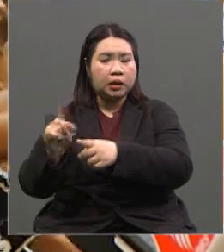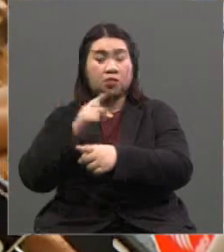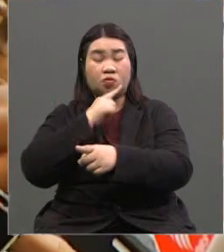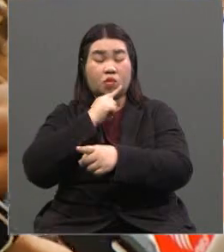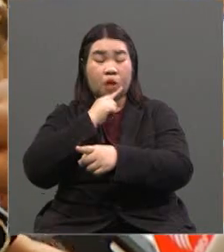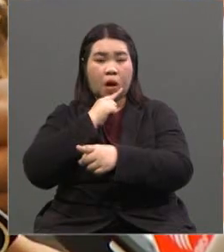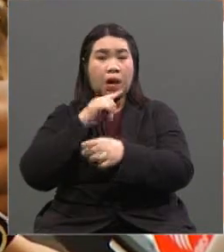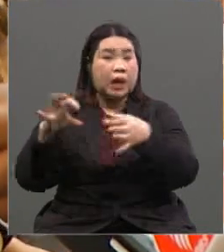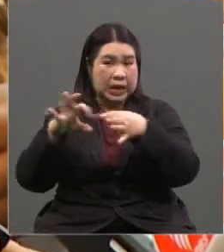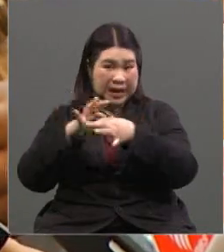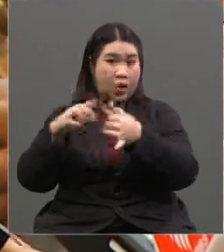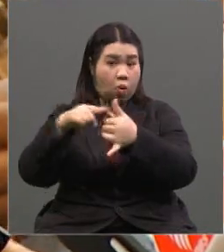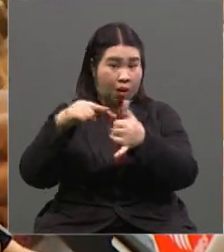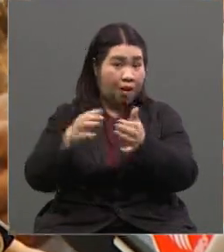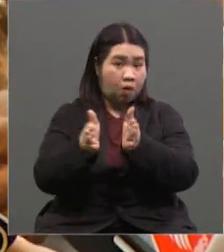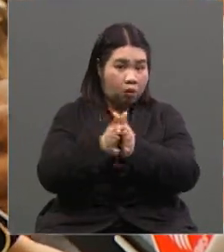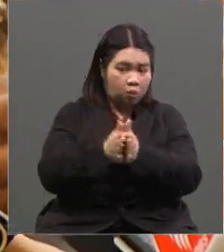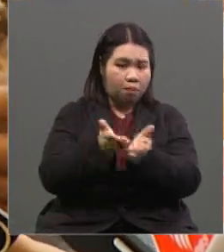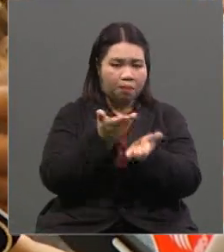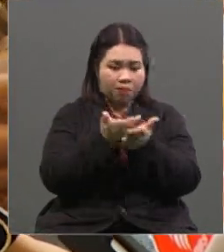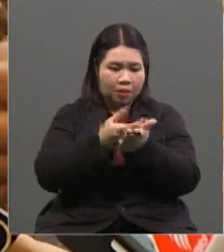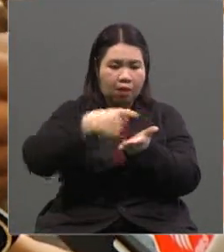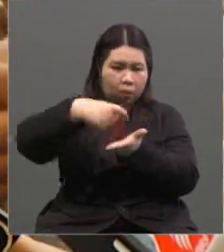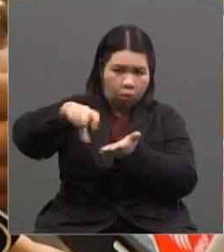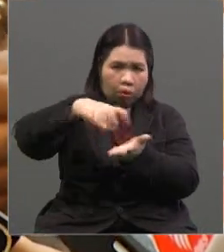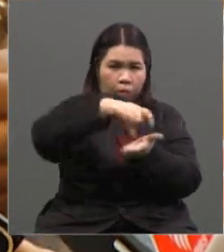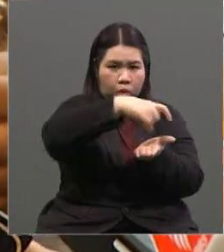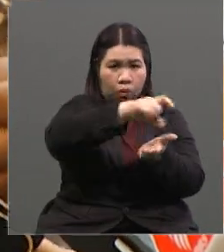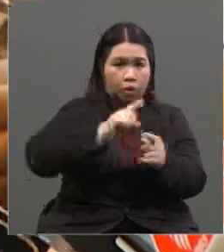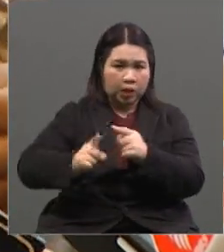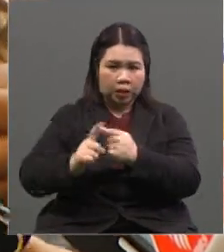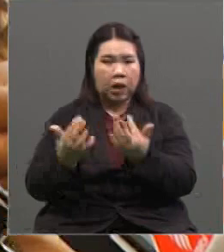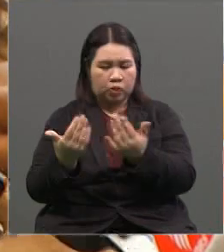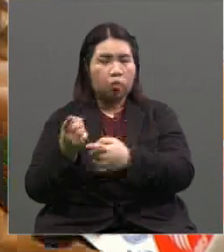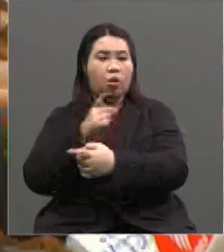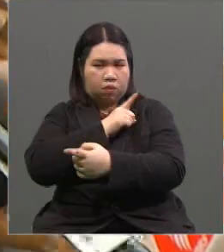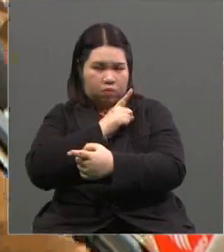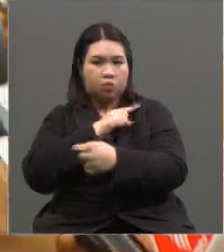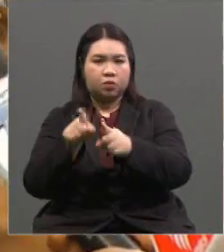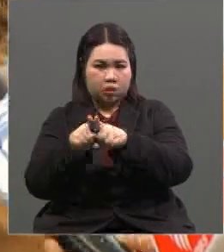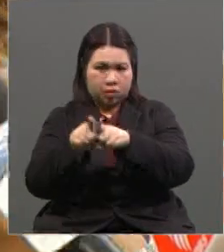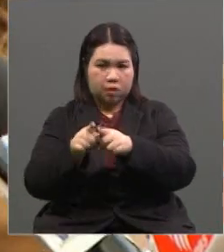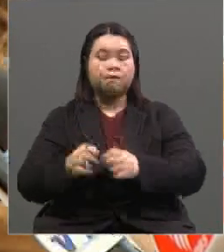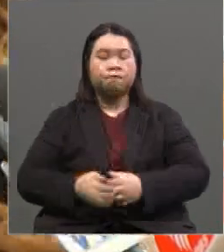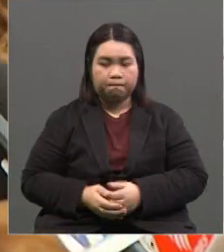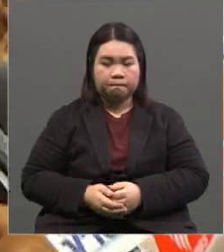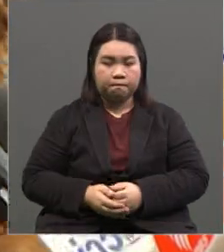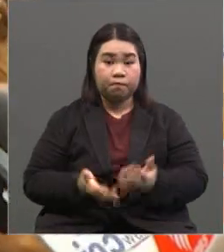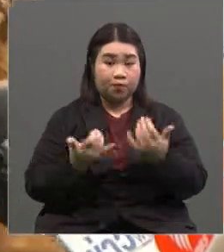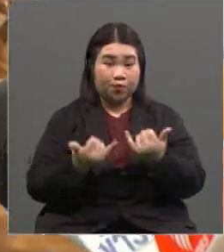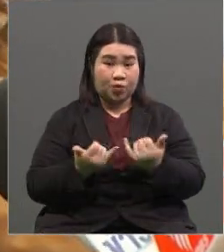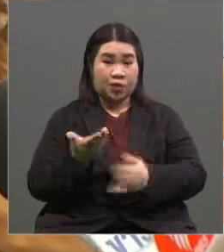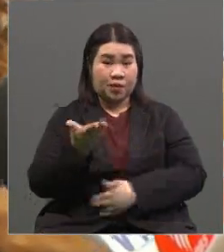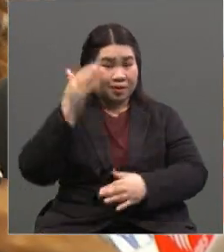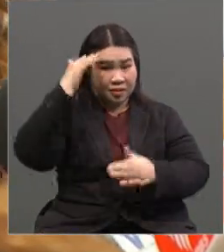ข้องด้วยทั้งจากพยานหลักฐานทั้งเส้นทางการเงินรวมถึงไทม์ไลน์ต่างๆก็จะต้องรับผิดชอบนะครับทั้งนี้ครับรองผบ.ตร.ก็ระ